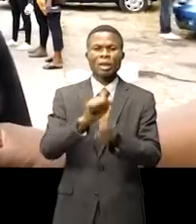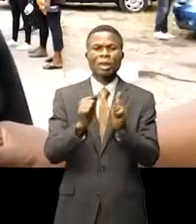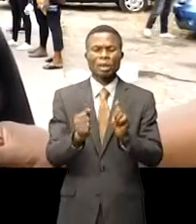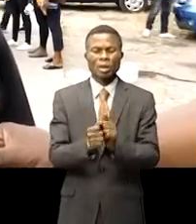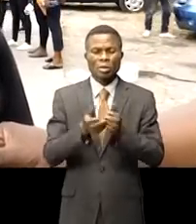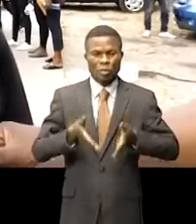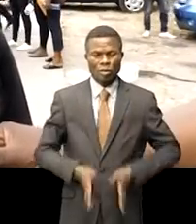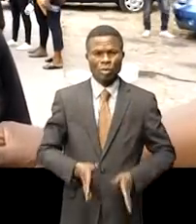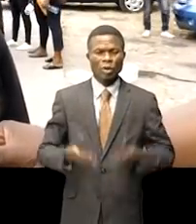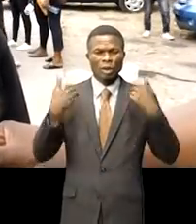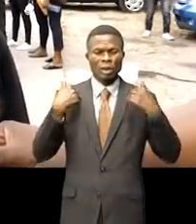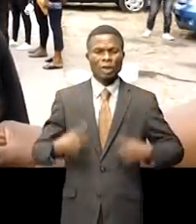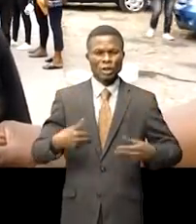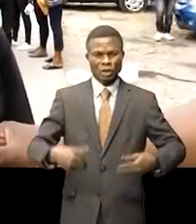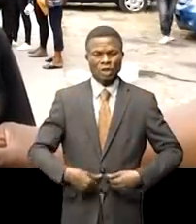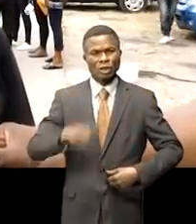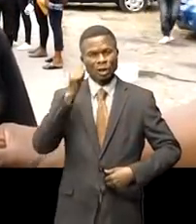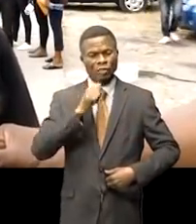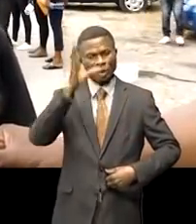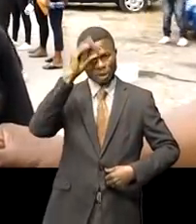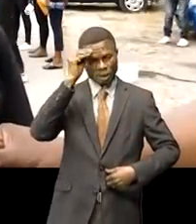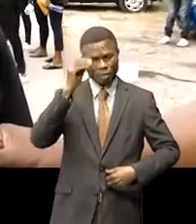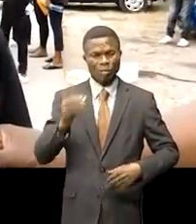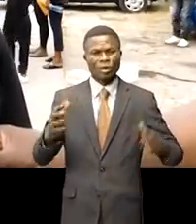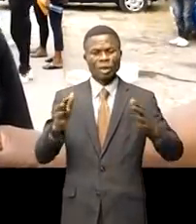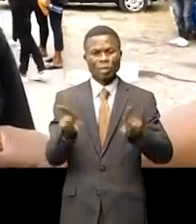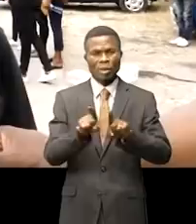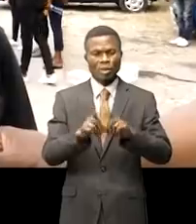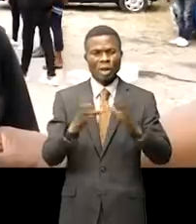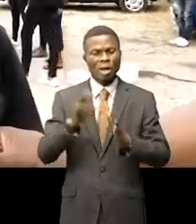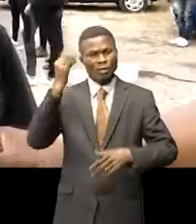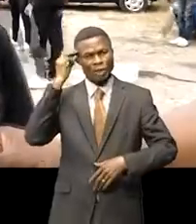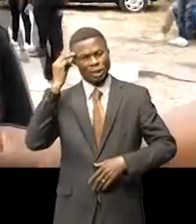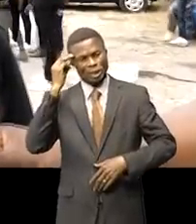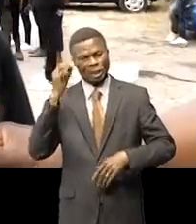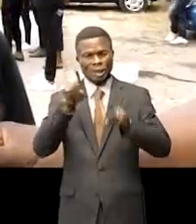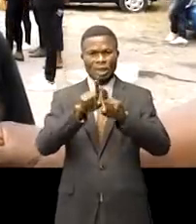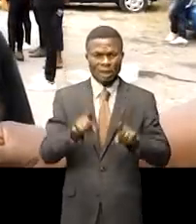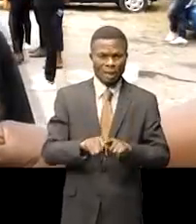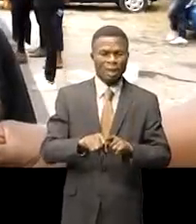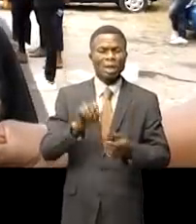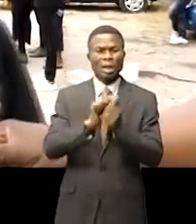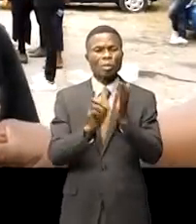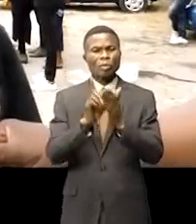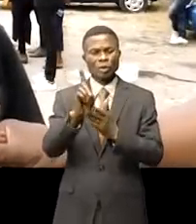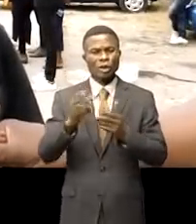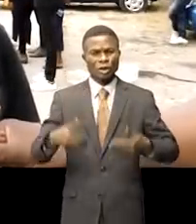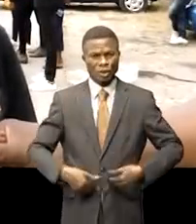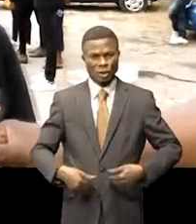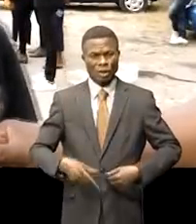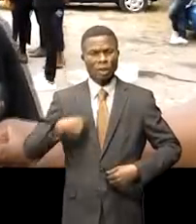des adolescents et jeunes en lien avec le vih et bien sûr sur leur épanouissement nous